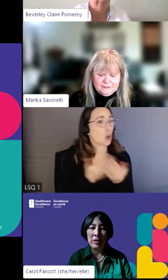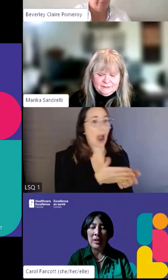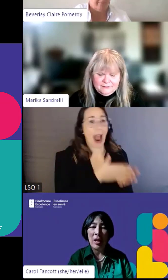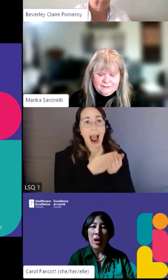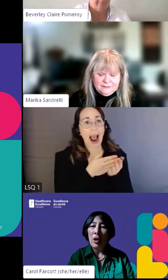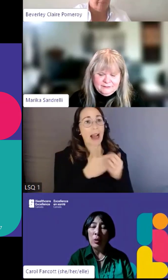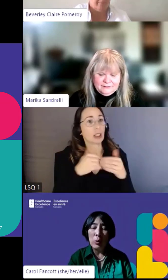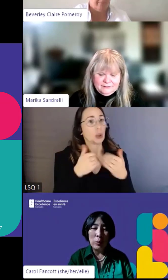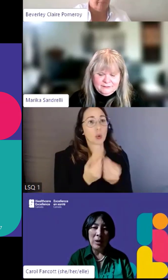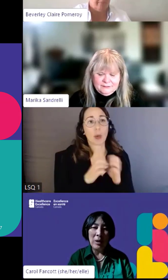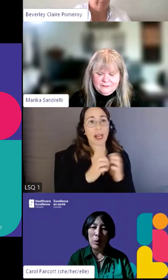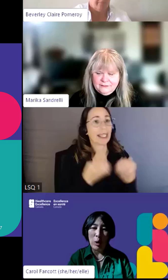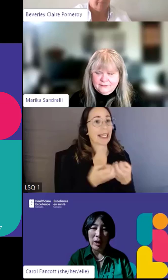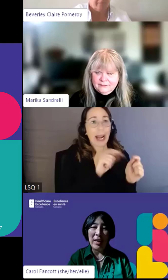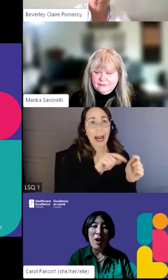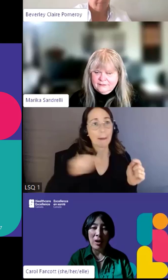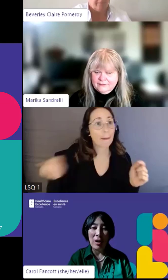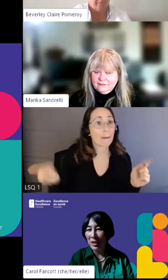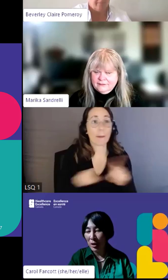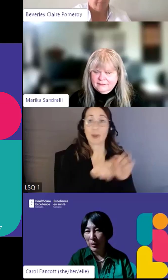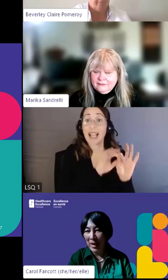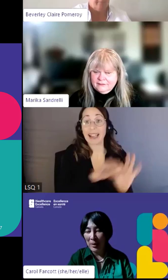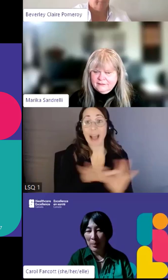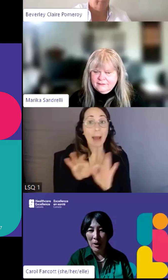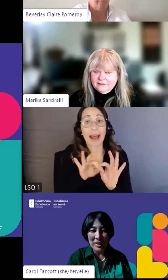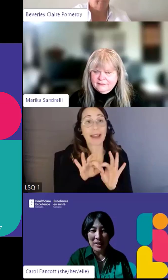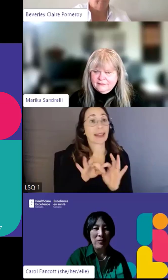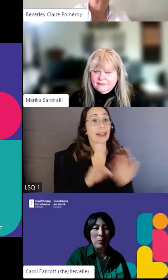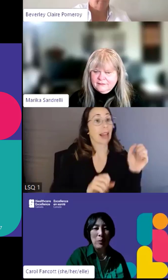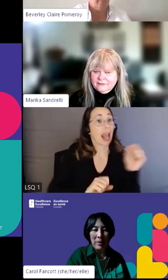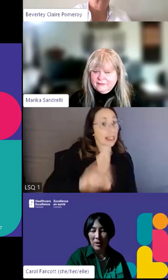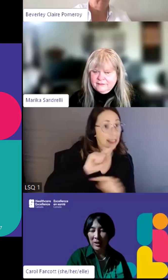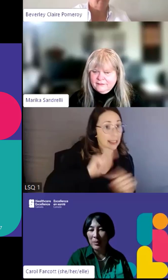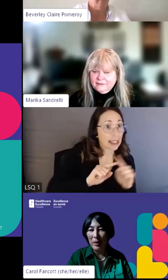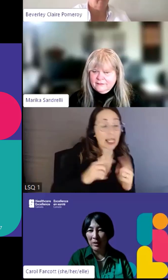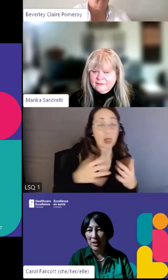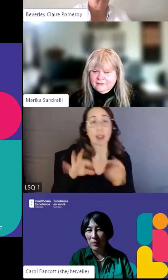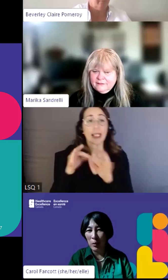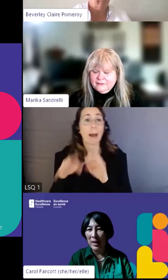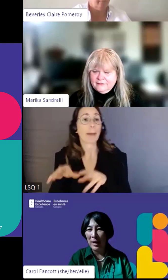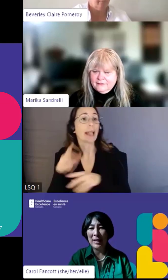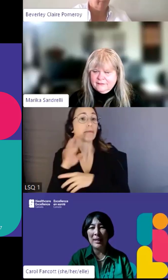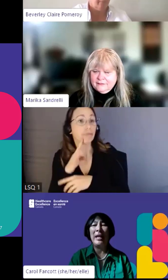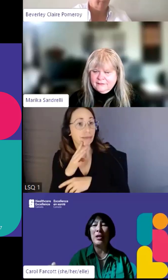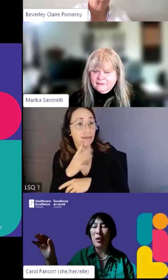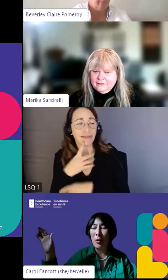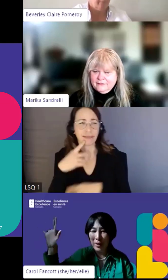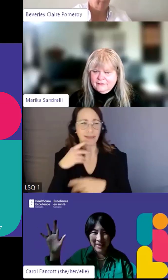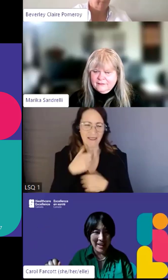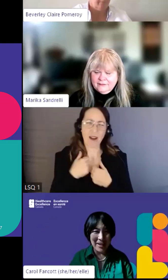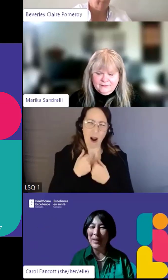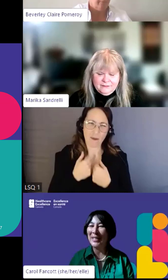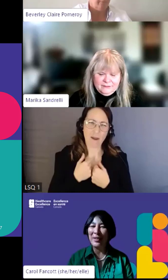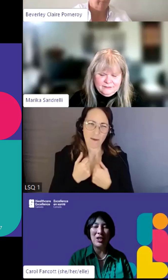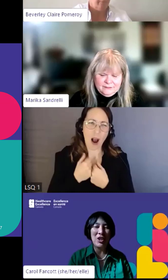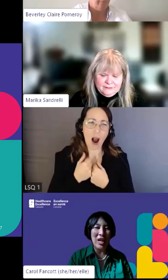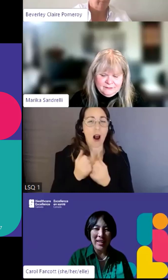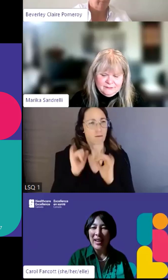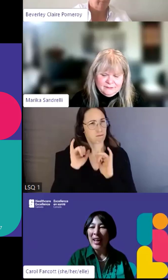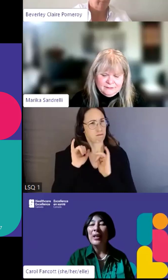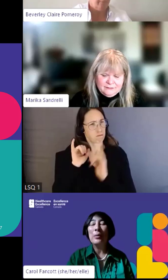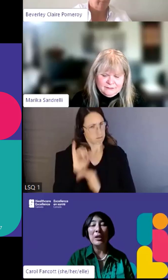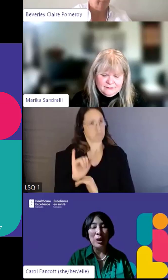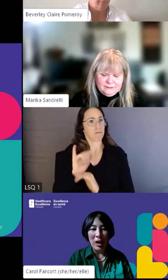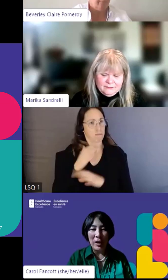travaillent très dur pour justement pouvoir nous permettre d'avoir une expérience agréable à ce